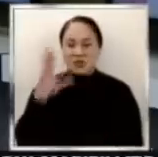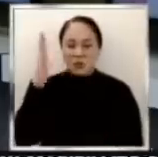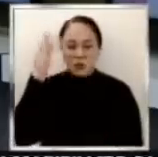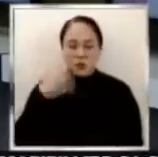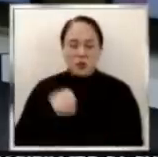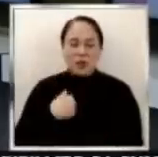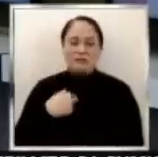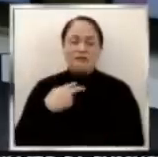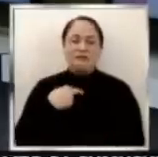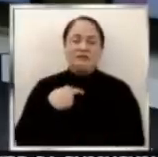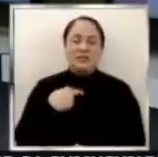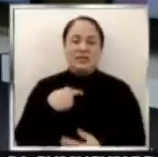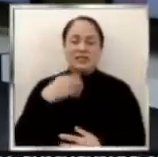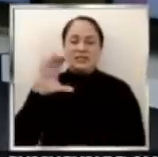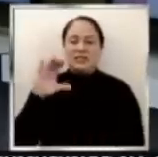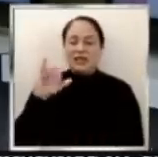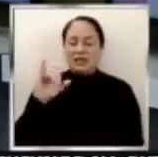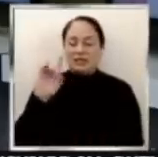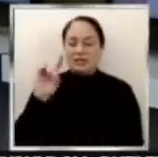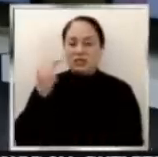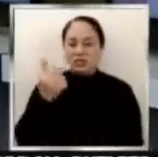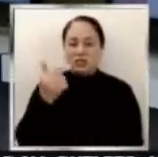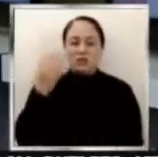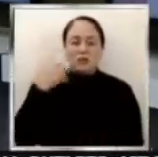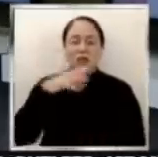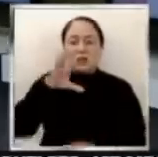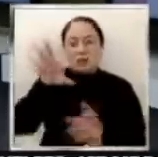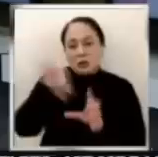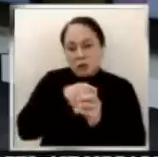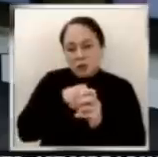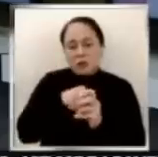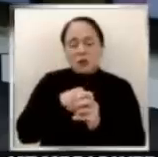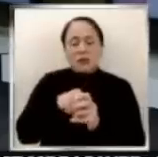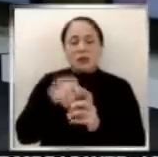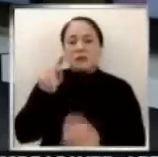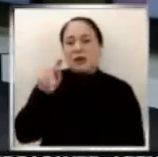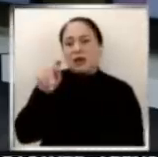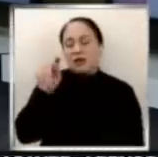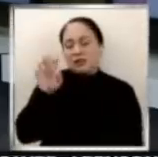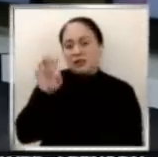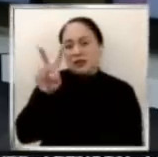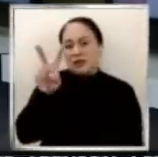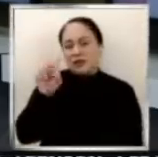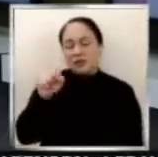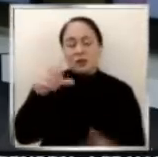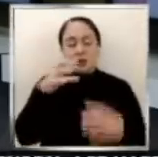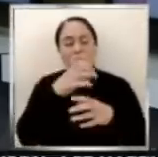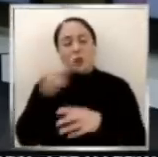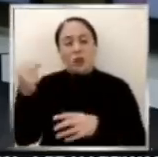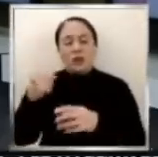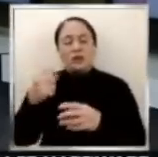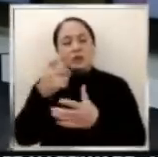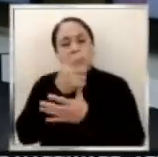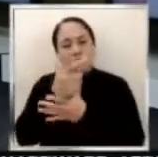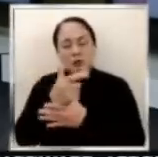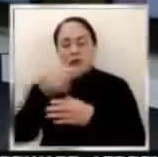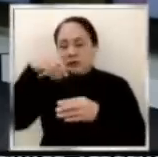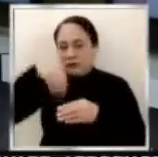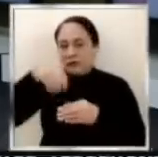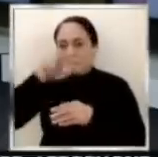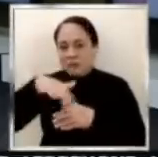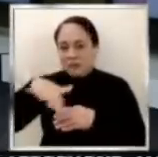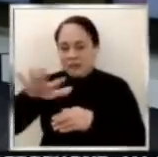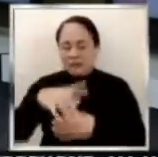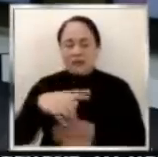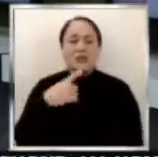ng CIDG para raw idawit nila ang mga Teves sa mga nakuhang armas sa loob ng compound. Pinabulaan na naman yan